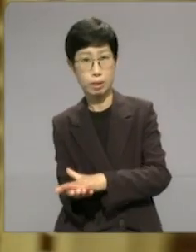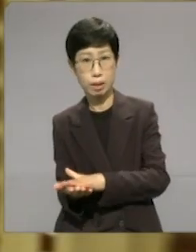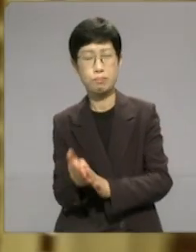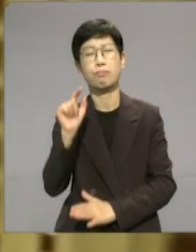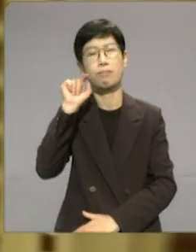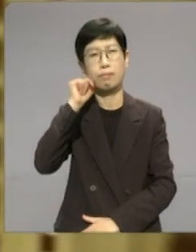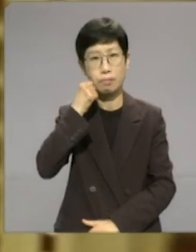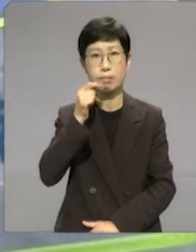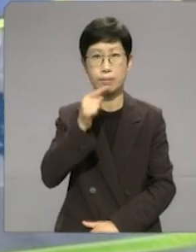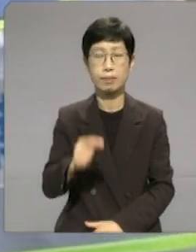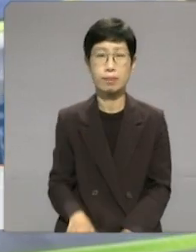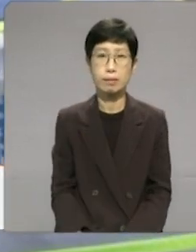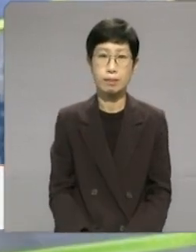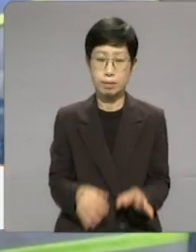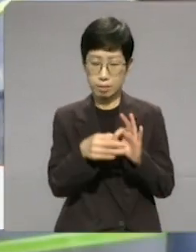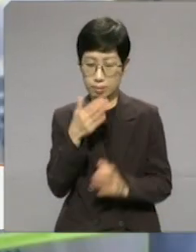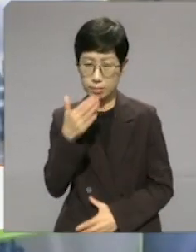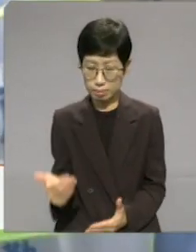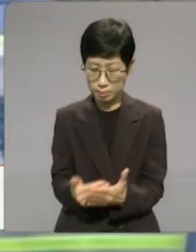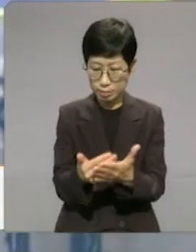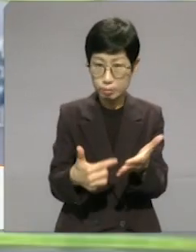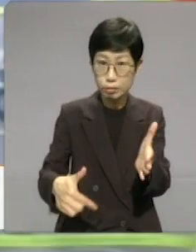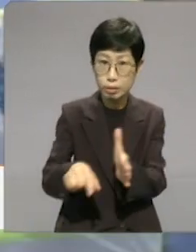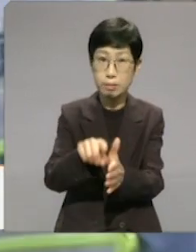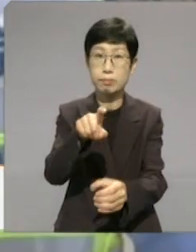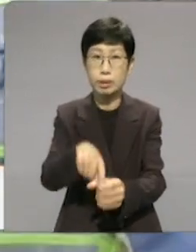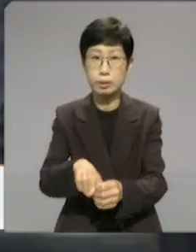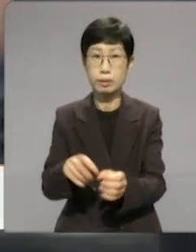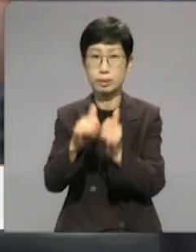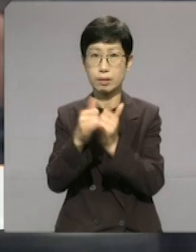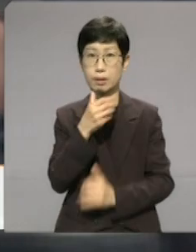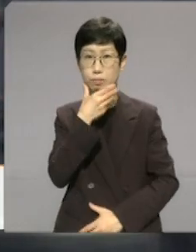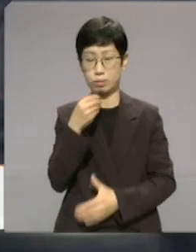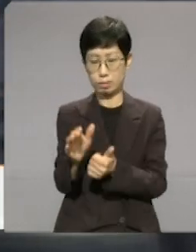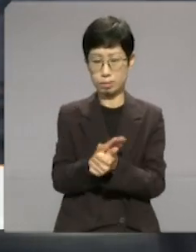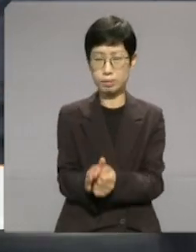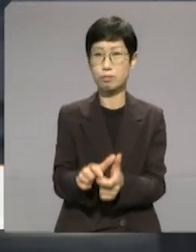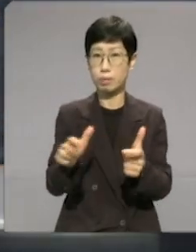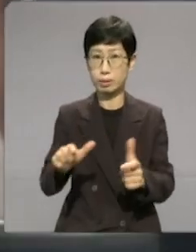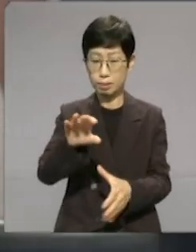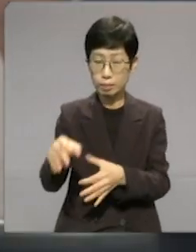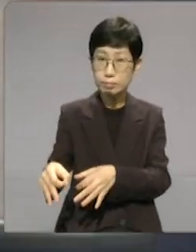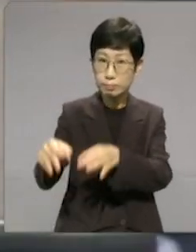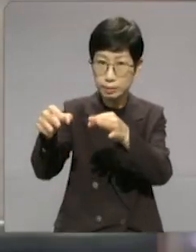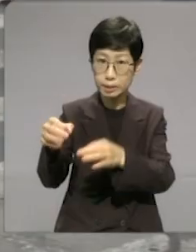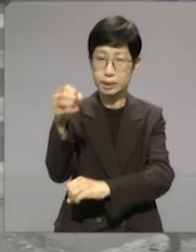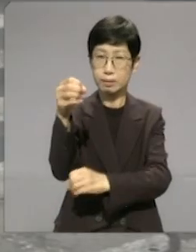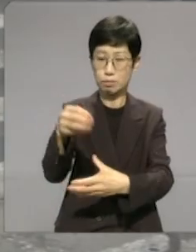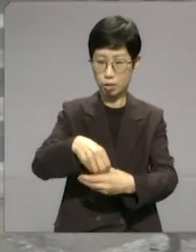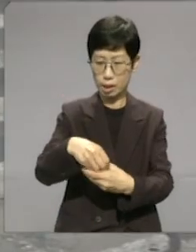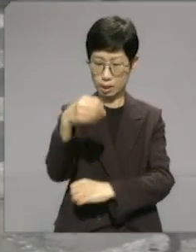있습니다. 지속 가능한 성장을 위해서는 사회 복지 시스템의 강화와 임금 상승 등 더